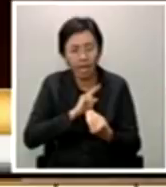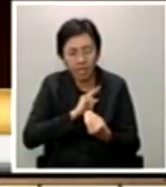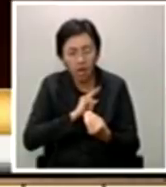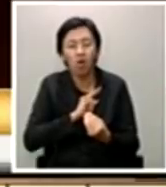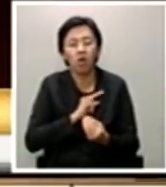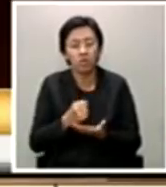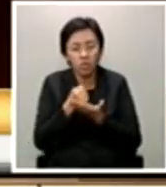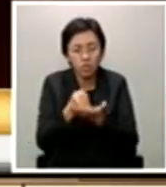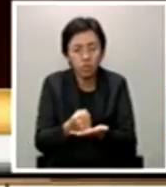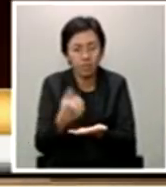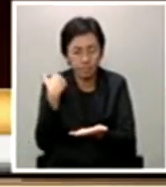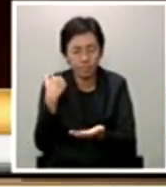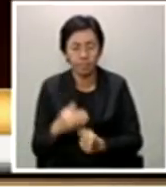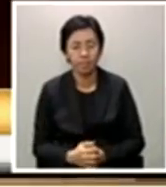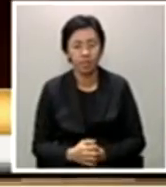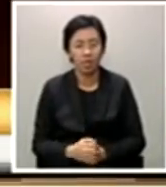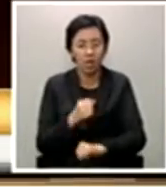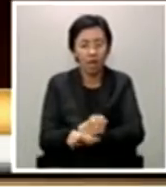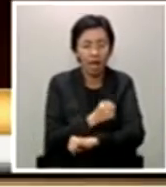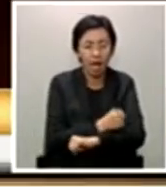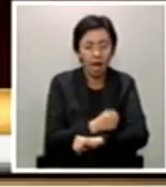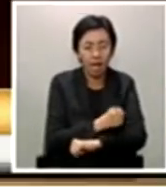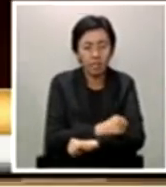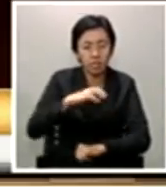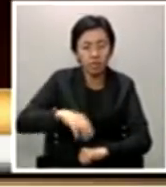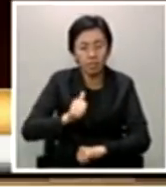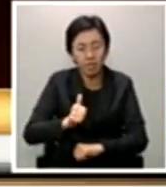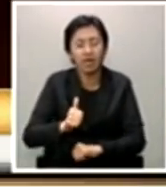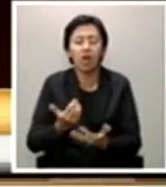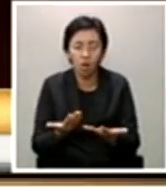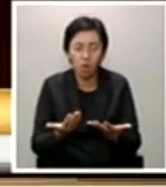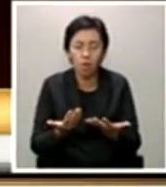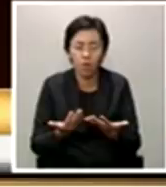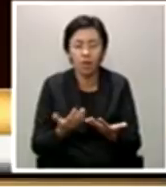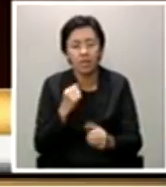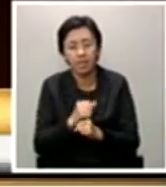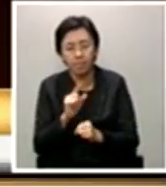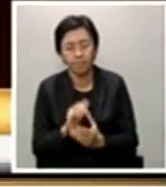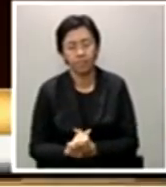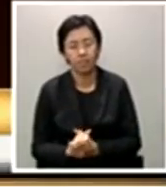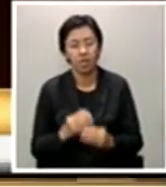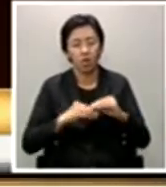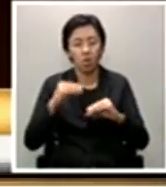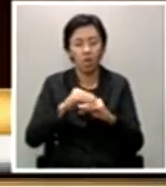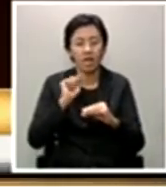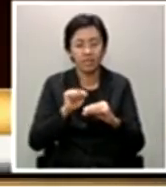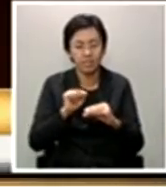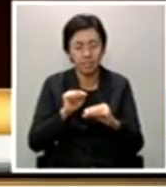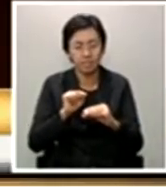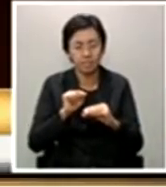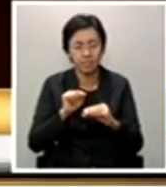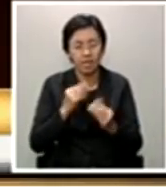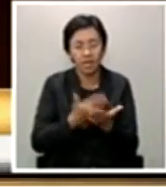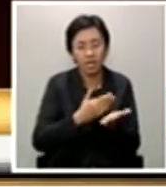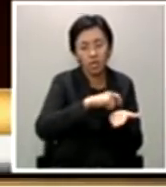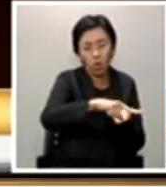างอย่างให้กับเขาชนชั้นแรงงานในเมืองก็ต้องฉะนั้นโครงการนี้เป็นโครงการที่สำ